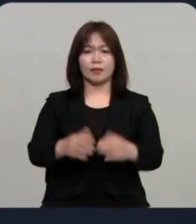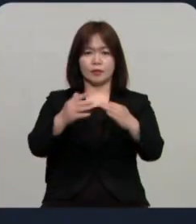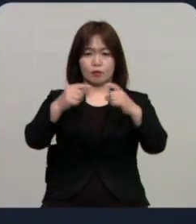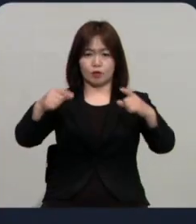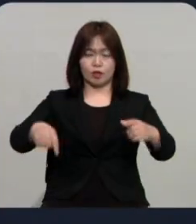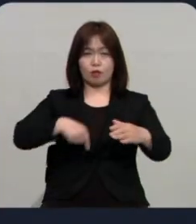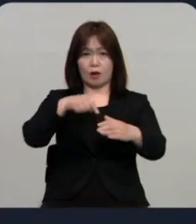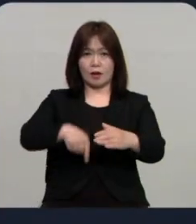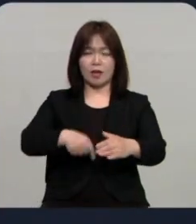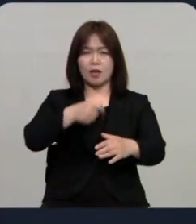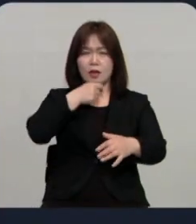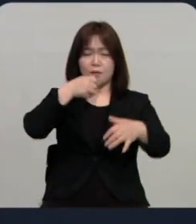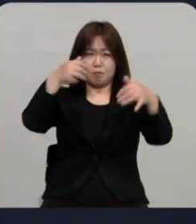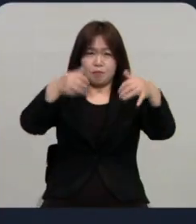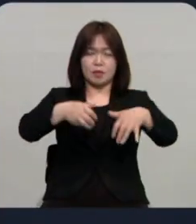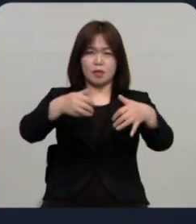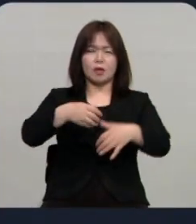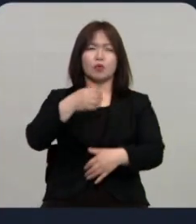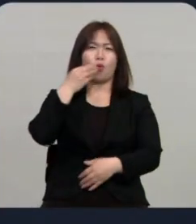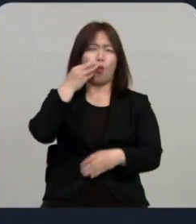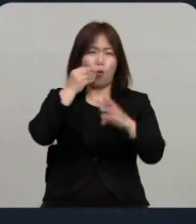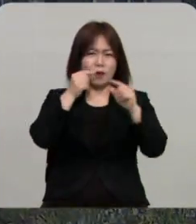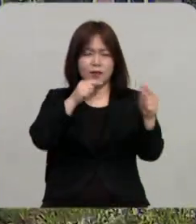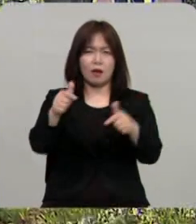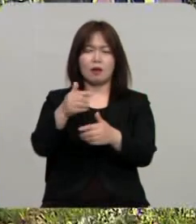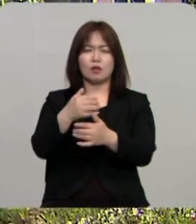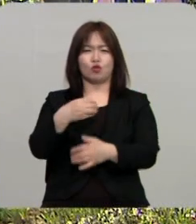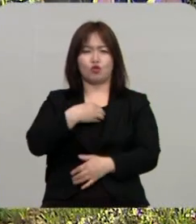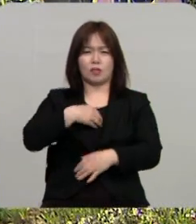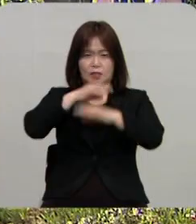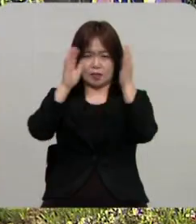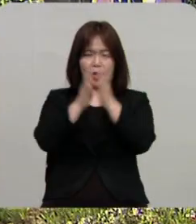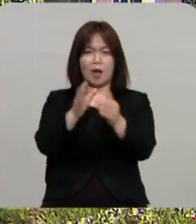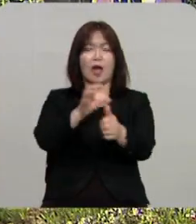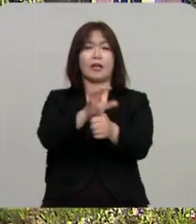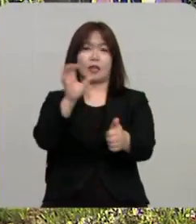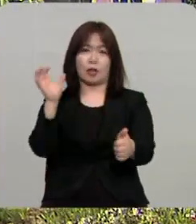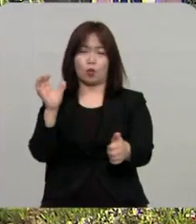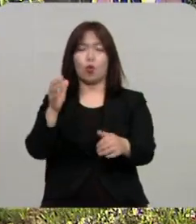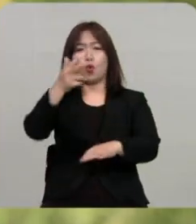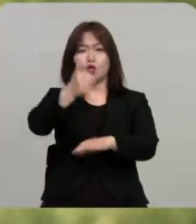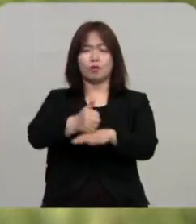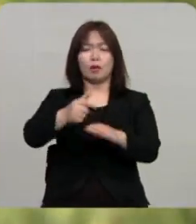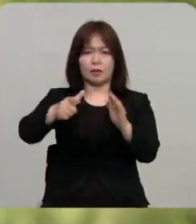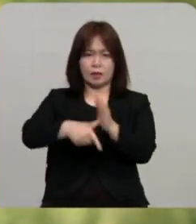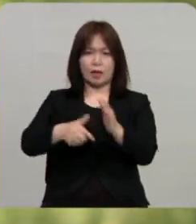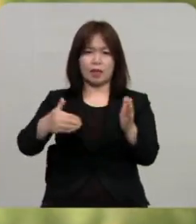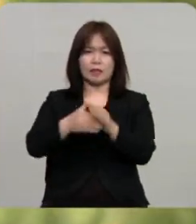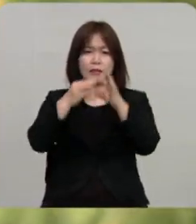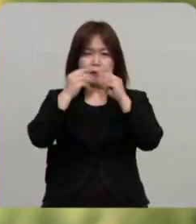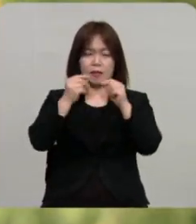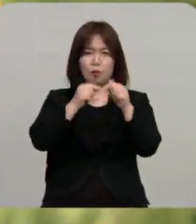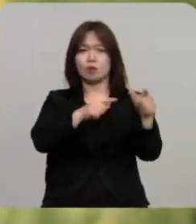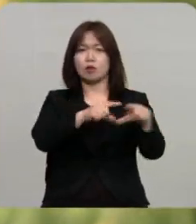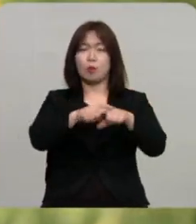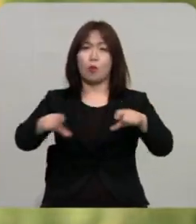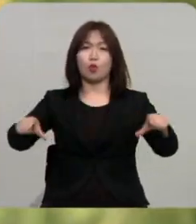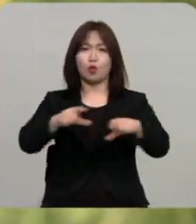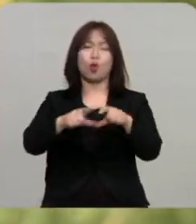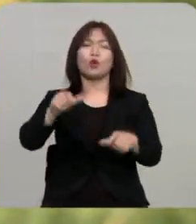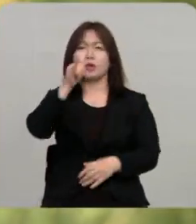전북 지역에 내려졌던 황사 위기 경보와 미세먼지 특보는 모두 해제된 가운데 주말까지 미세먼지 농도는 보통